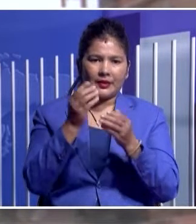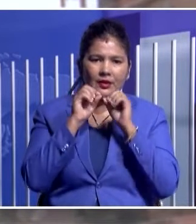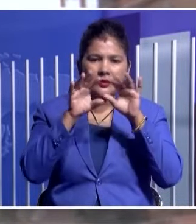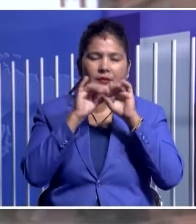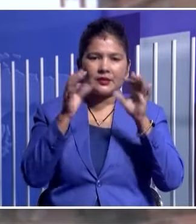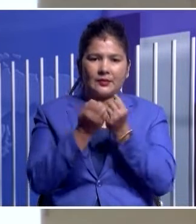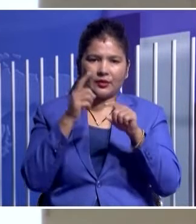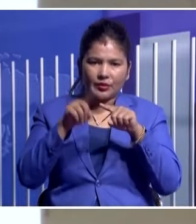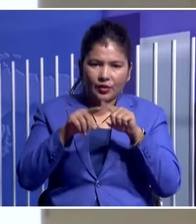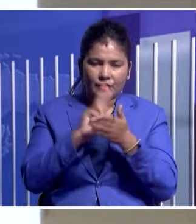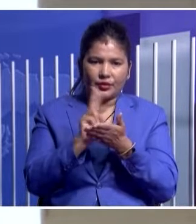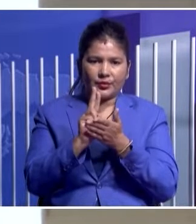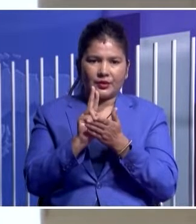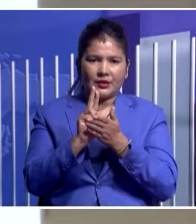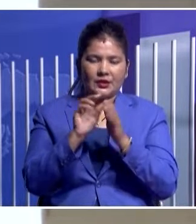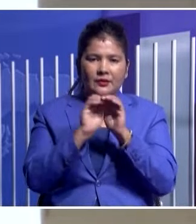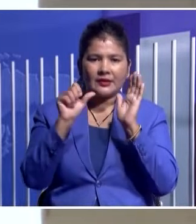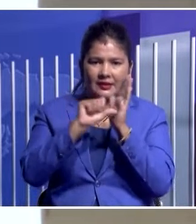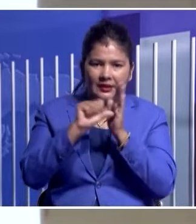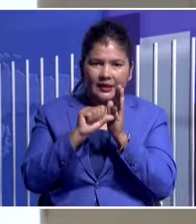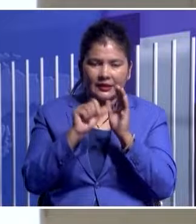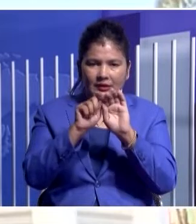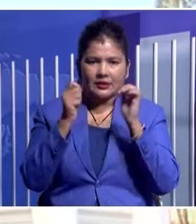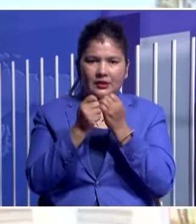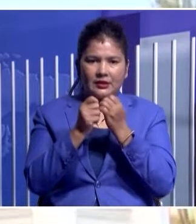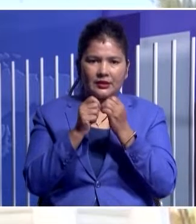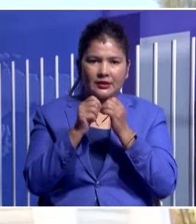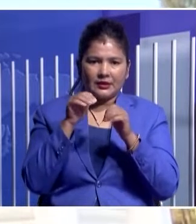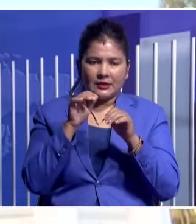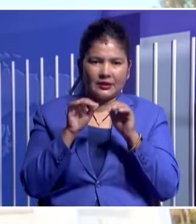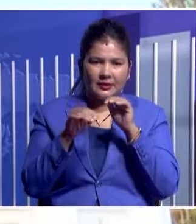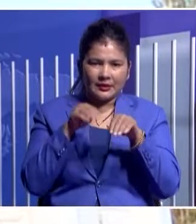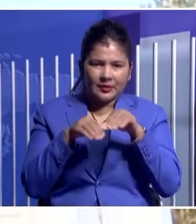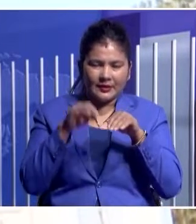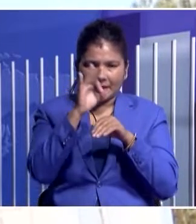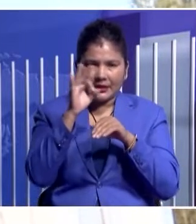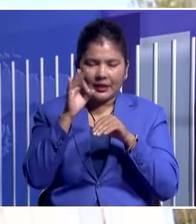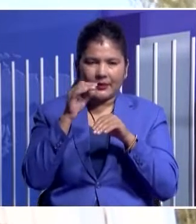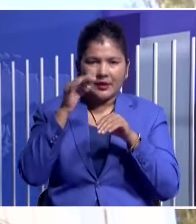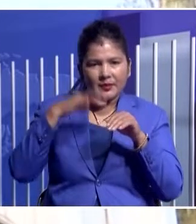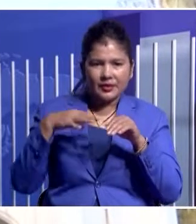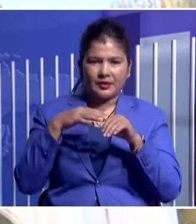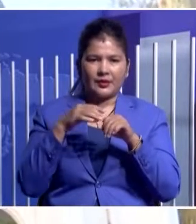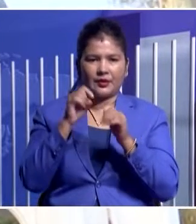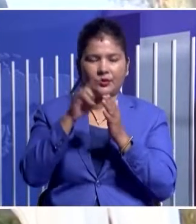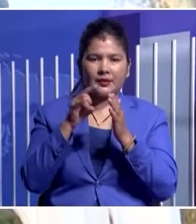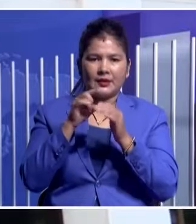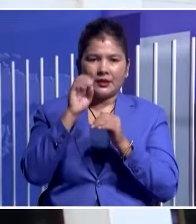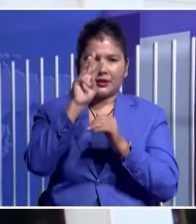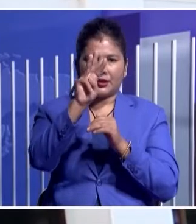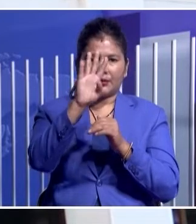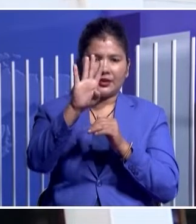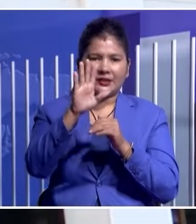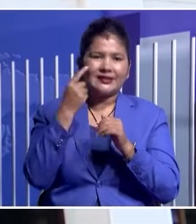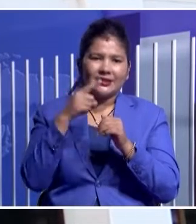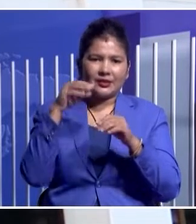प्रसारमा गरेको खर्च विवरण सम्बन्धित जिल्ला वा क्षेत्रीय निर्वाचन कार्यालयमा तोकिएको ढाँचामा निर्वाचन सम्पन्न भएको 35 दिनभित्र